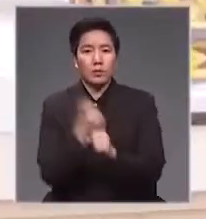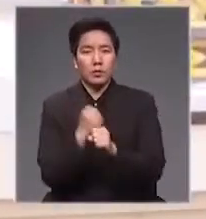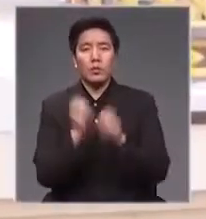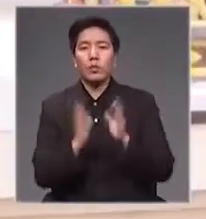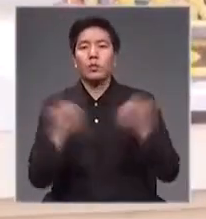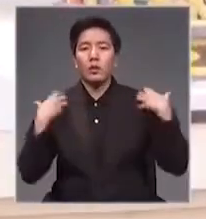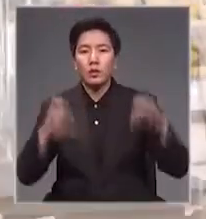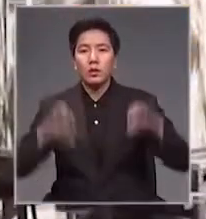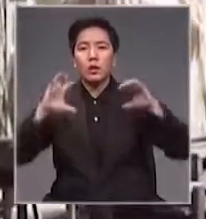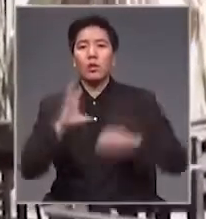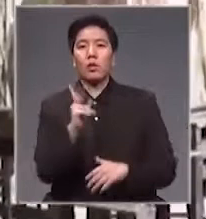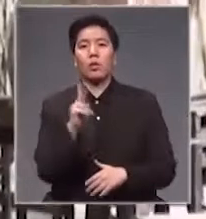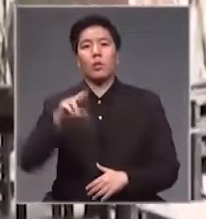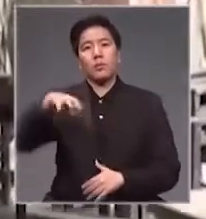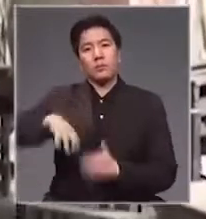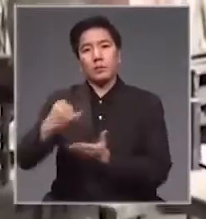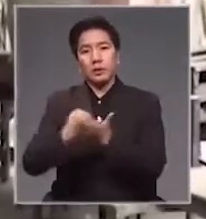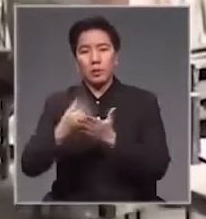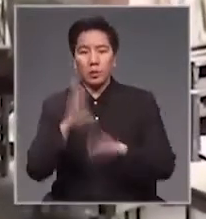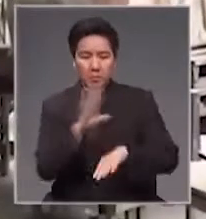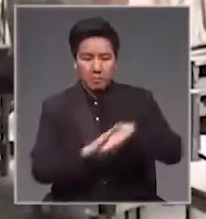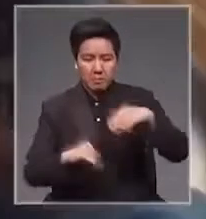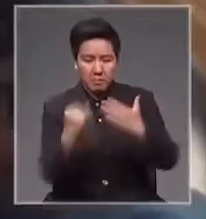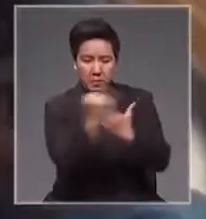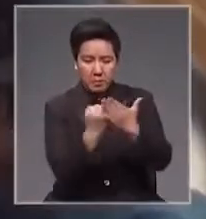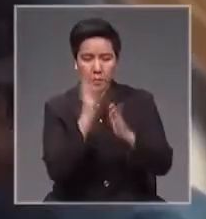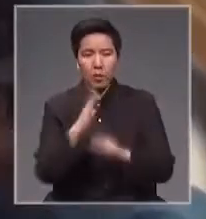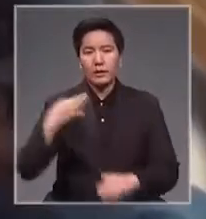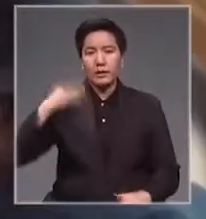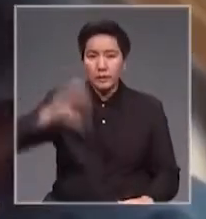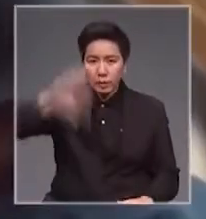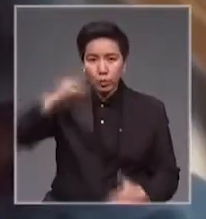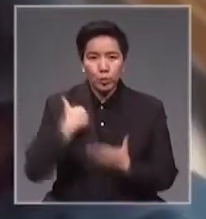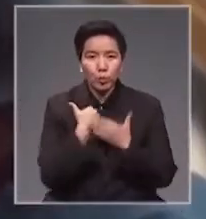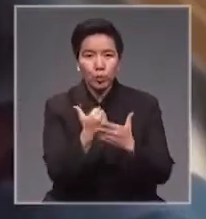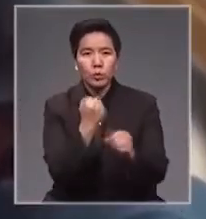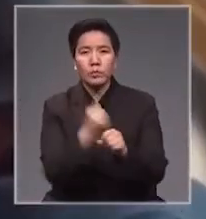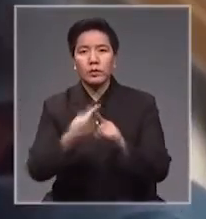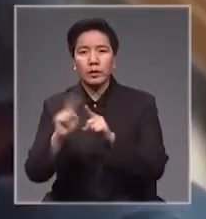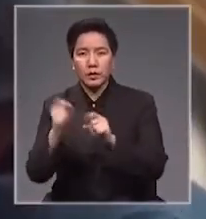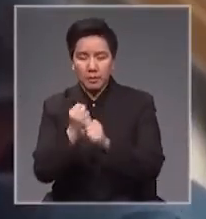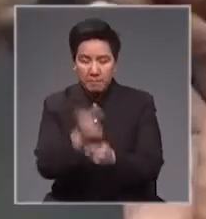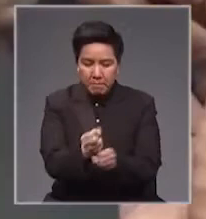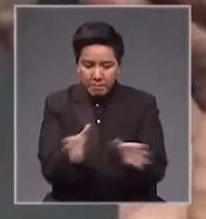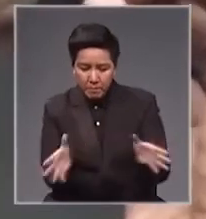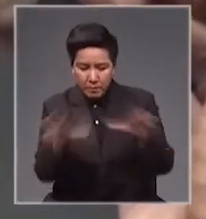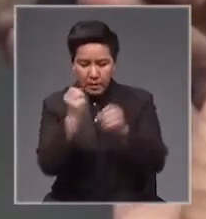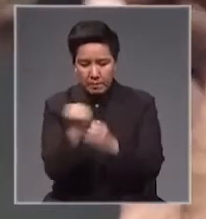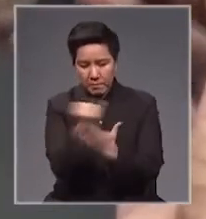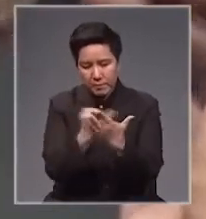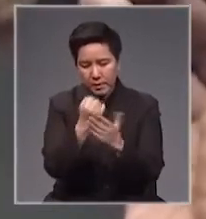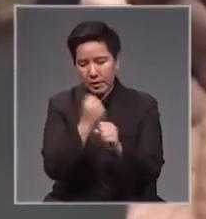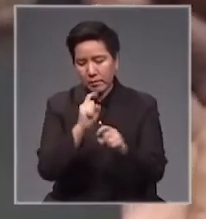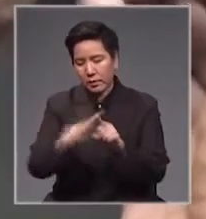ราชการกรมศิลปากรศิลปินและจิตอาสาในสาขาต่างๆทั้งงานสถาปัตยกรรมงานศิลปกรรมและงานประณี